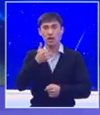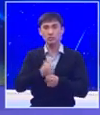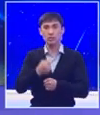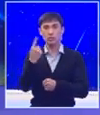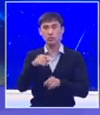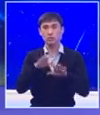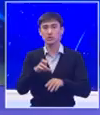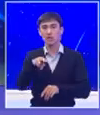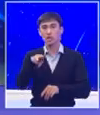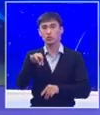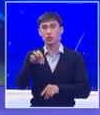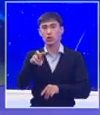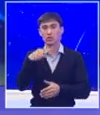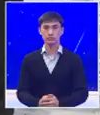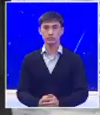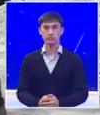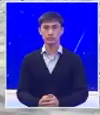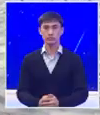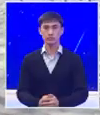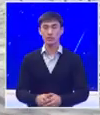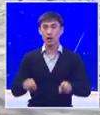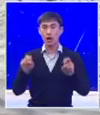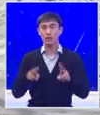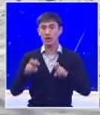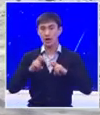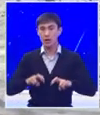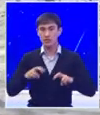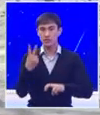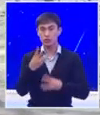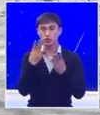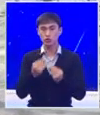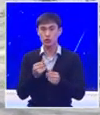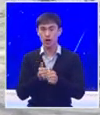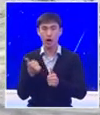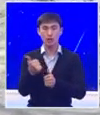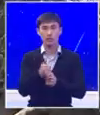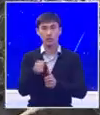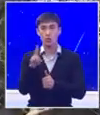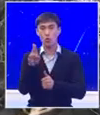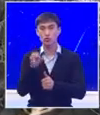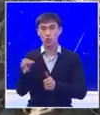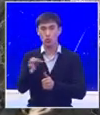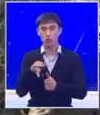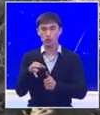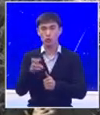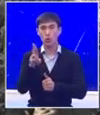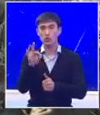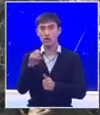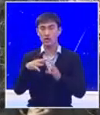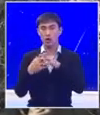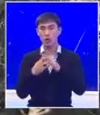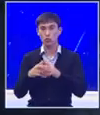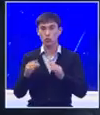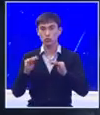орынбасары Ләззат Тұрлашев саралады. Арнайы комиссия екінші күн алдымен Көксу ауылдық округіне қарасты Қосағаш ауылы